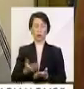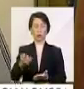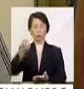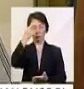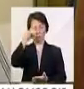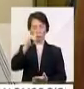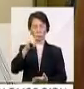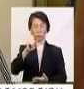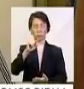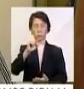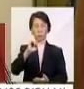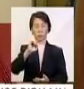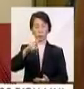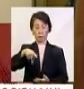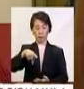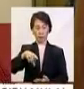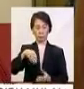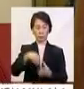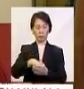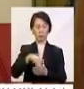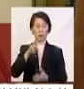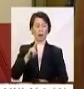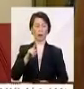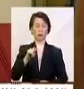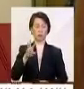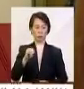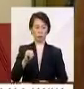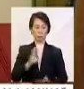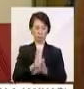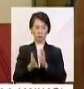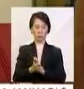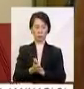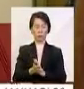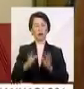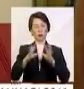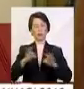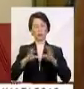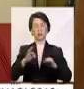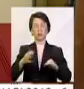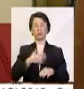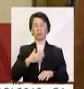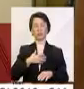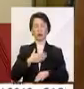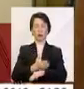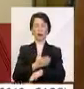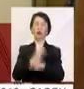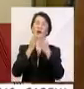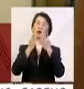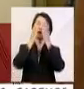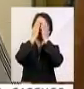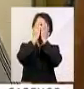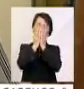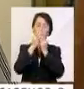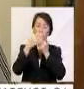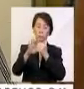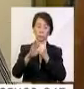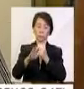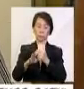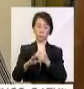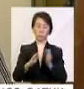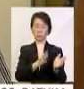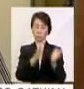gig di RTM. So cerita pasal perkembangan saya, alhamdulillah lepas pada big stage